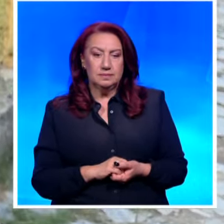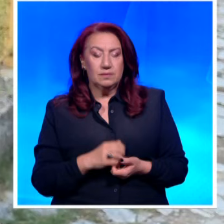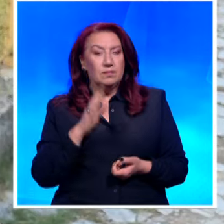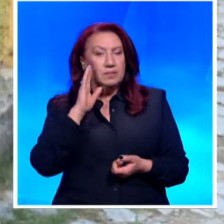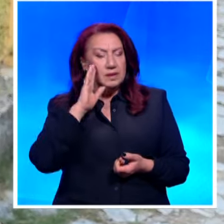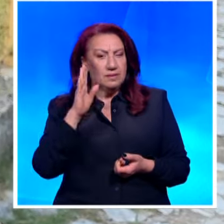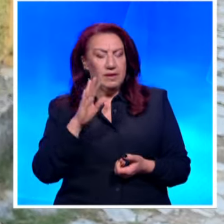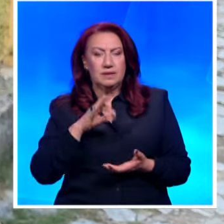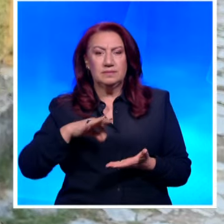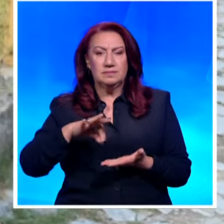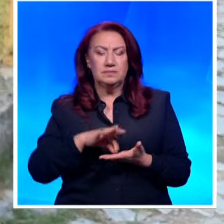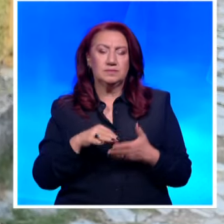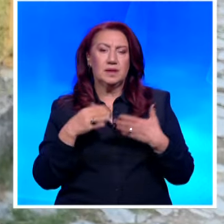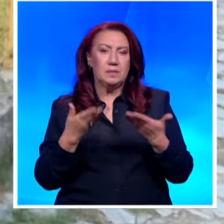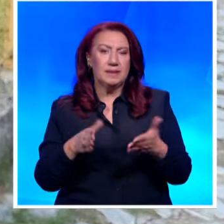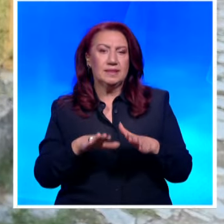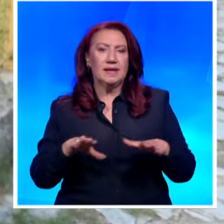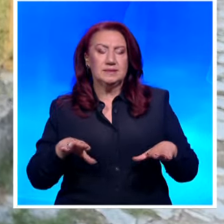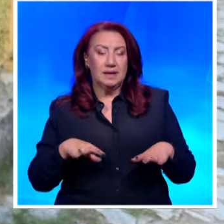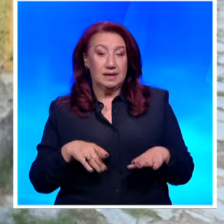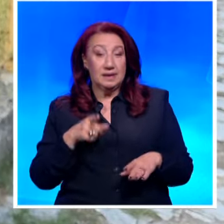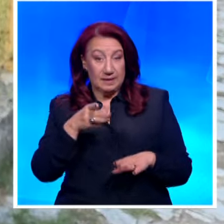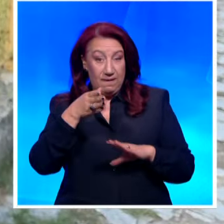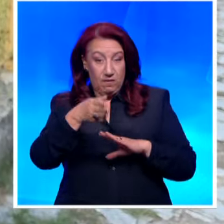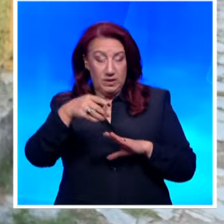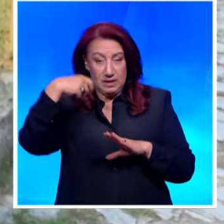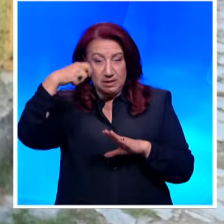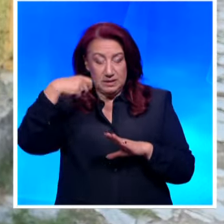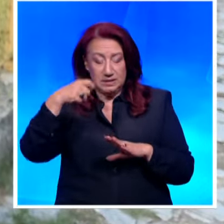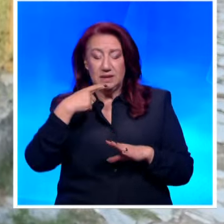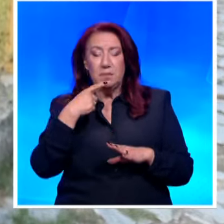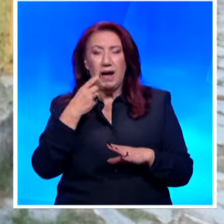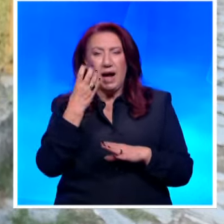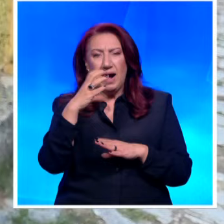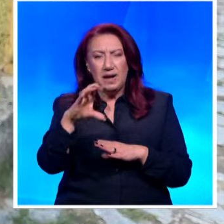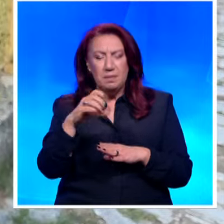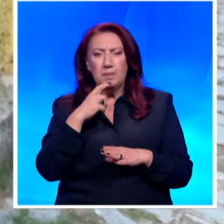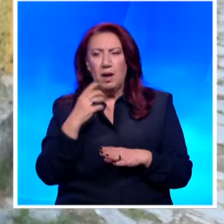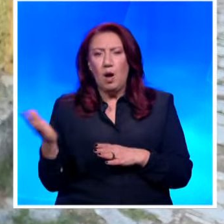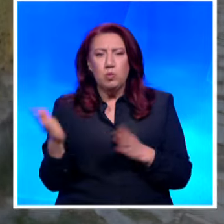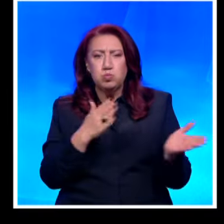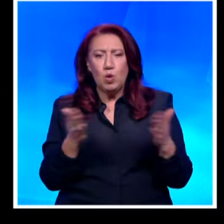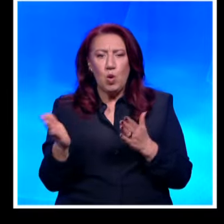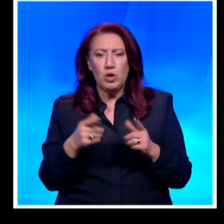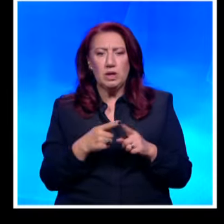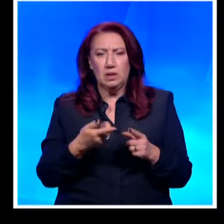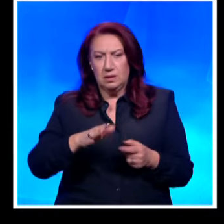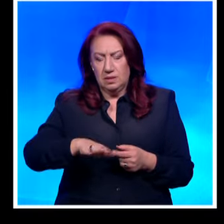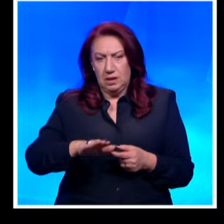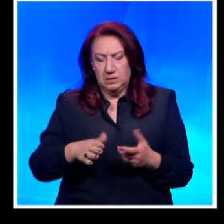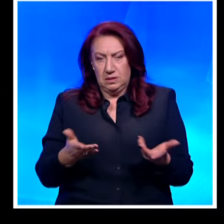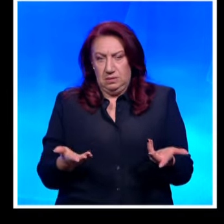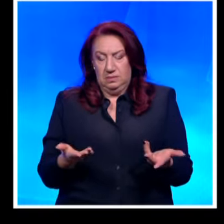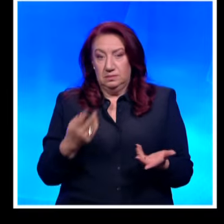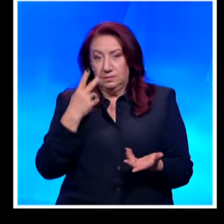Здравейте, намираме се пред детската градина, където са заснети клиповете с насилие над деца. От брифинг на прокуратурата в Пазарджик